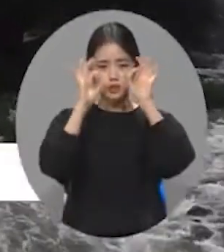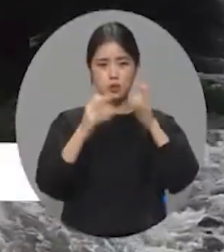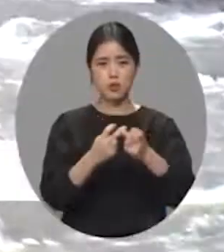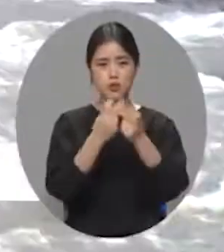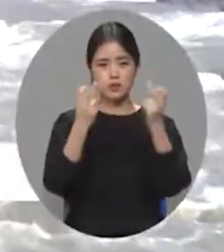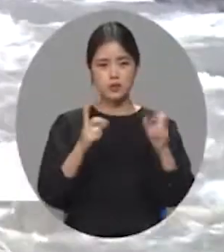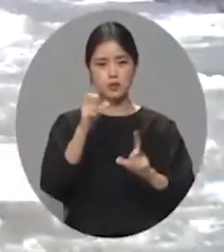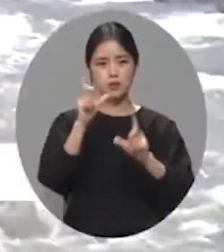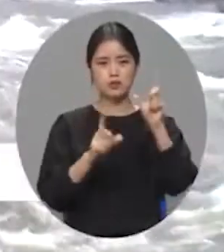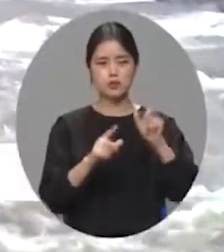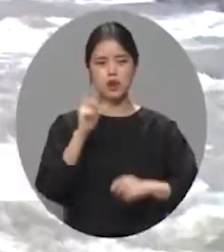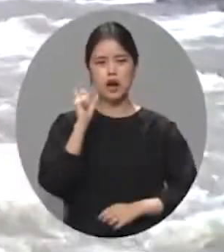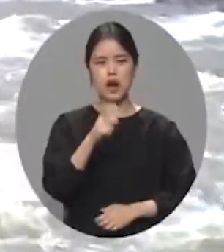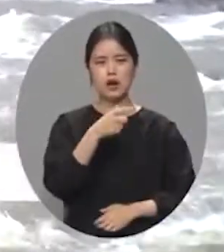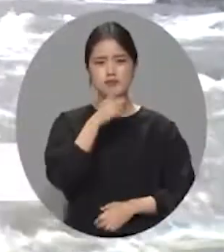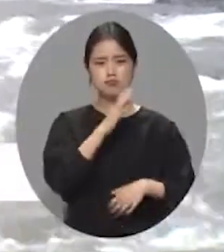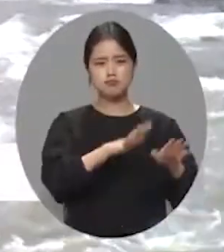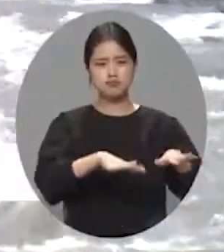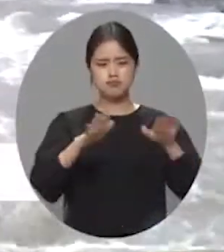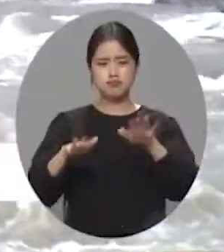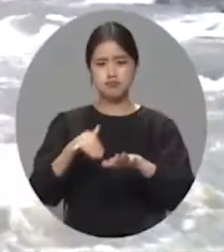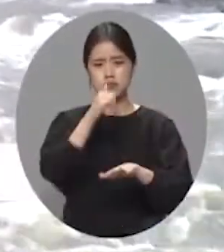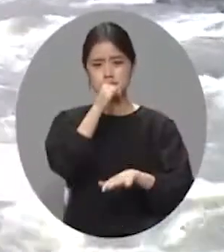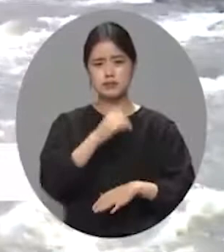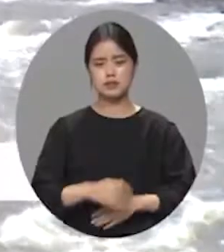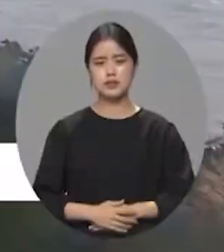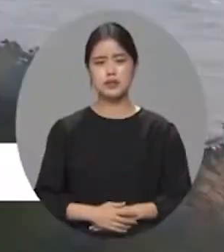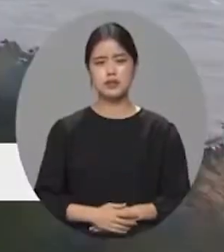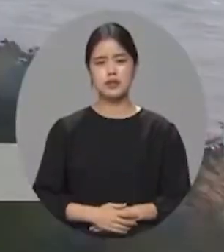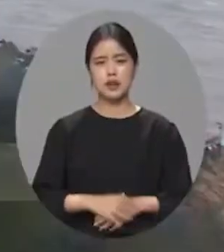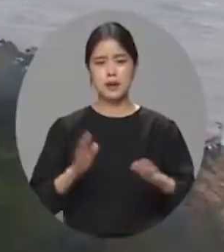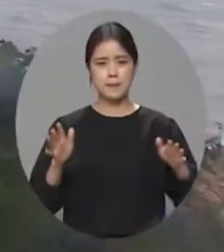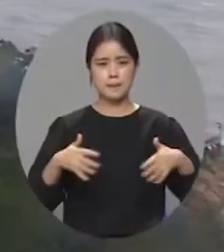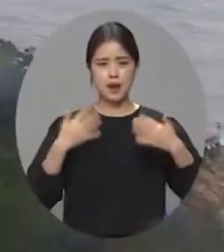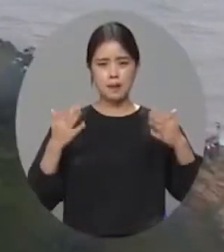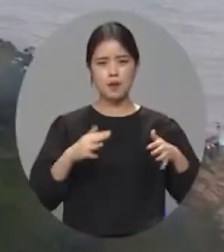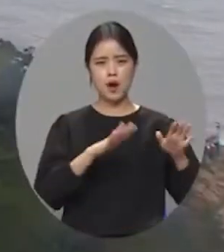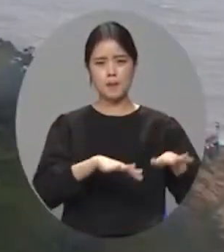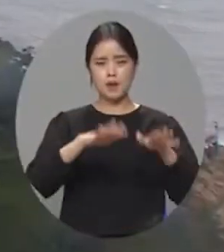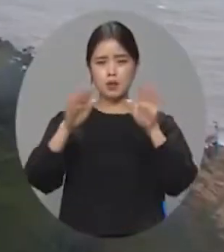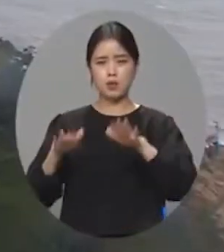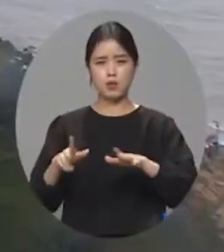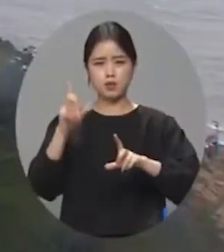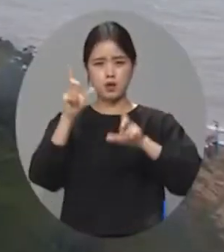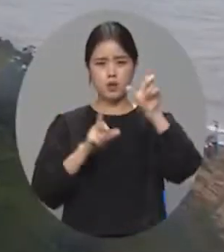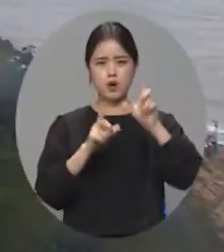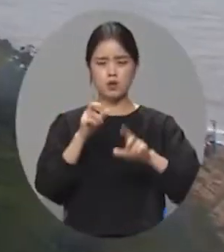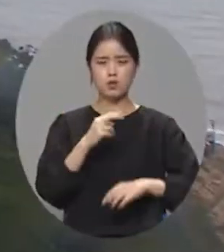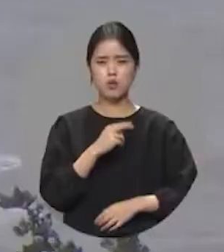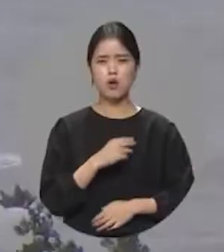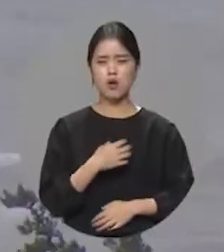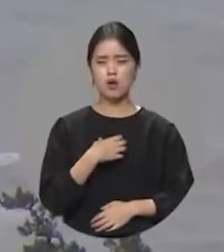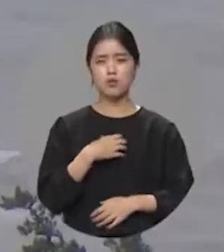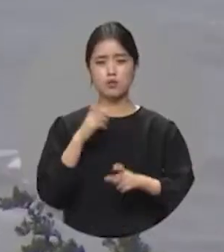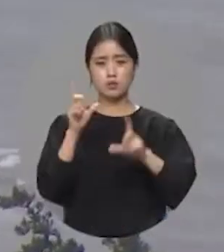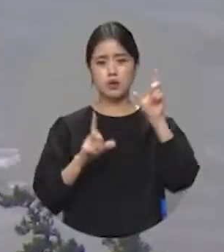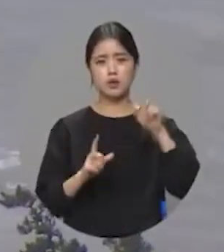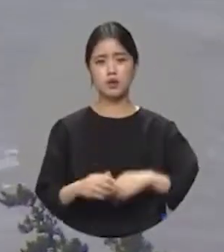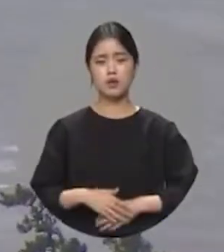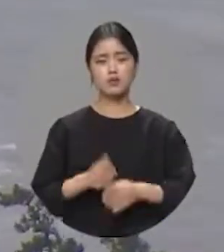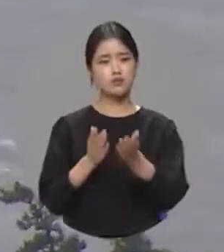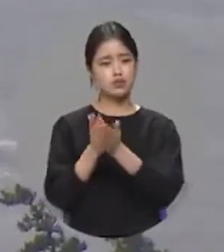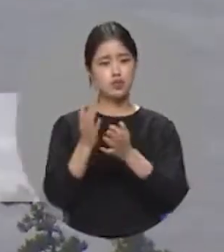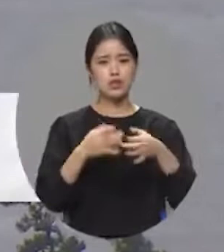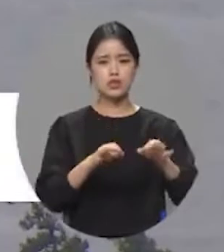뱀사골도 거센 물살에 휩쓸려 있습니다. 바람과 파도의 기세도 예사롭지 않았습니다.